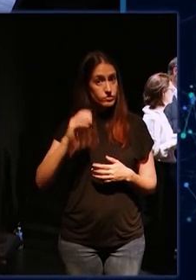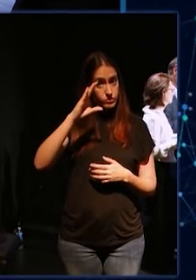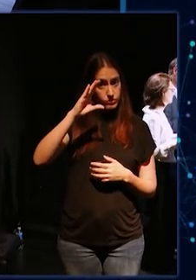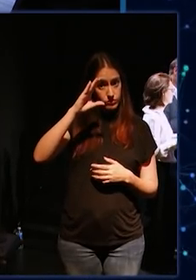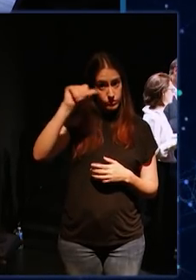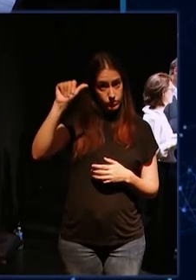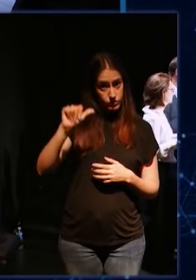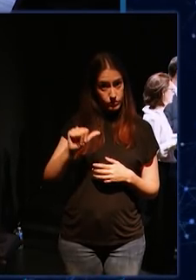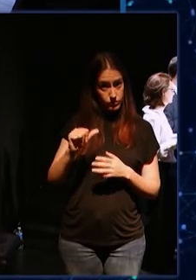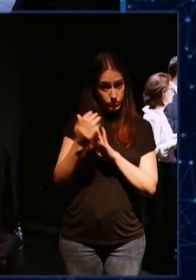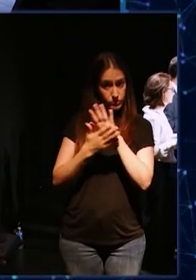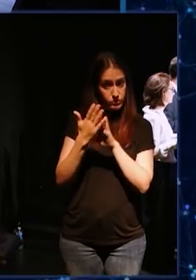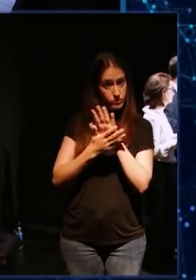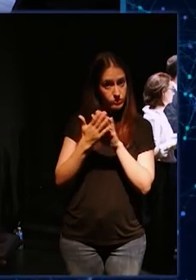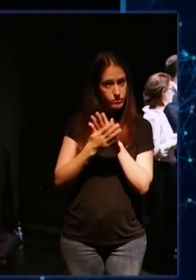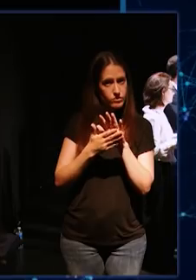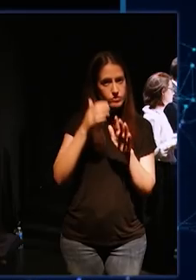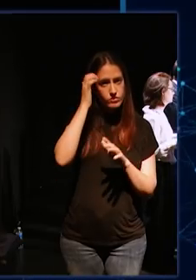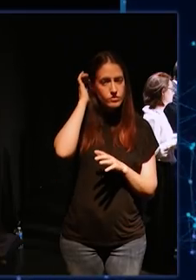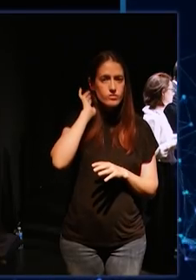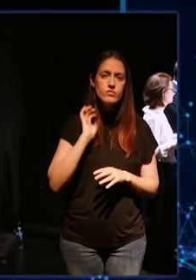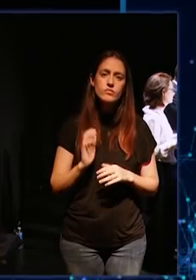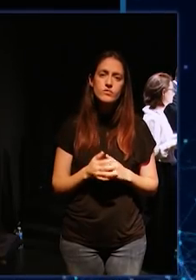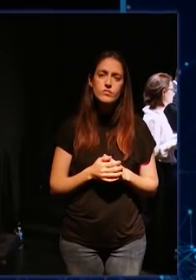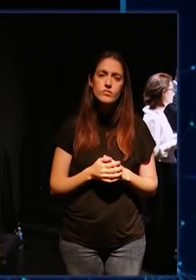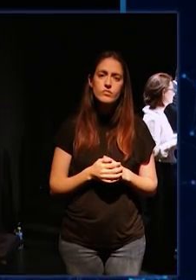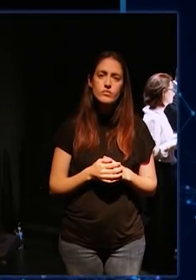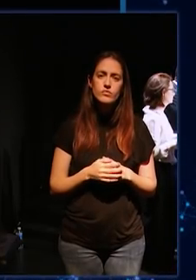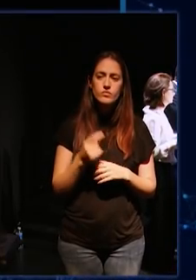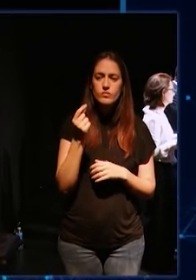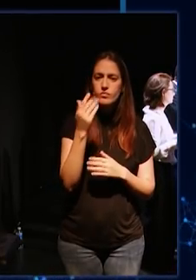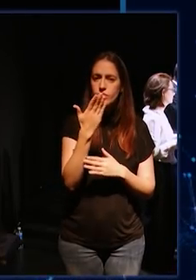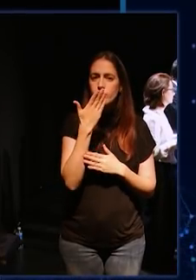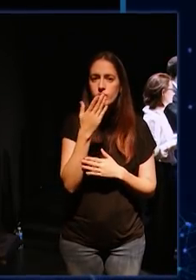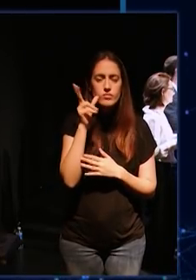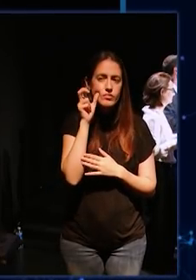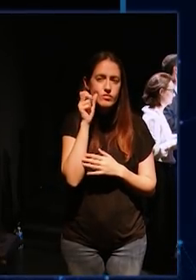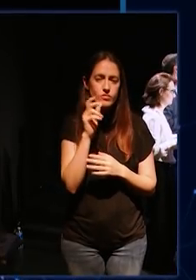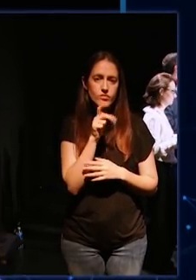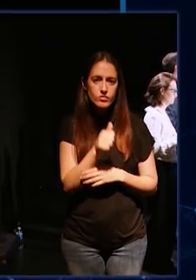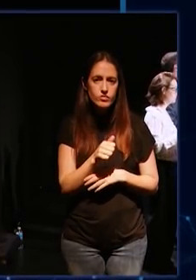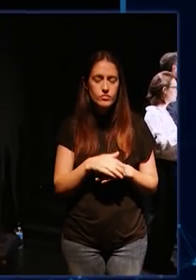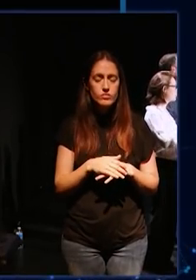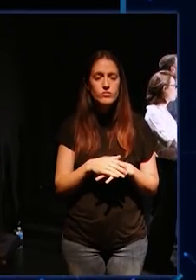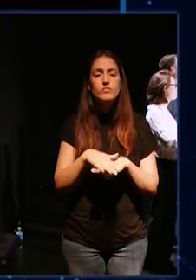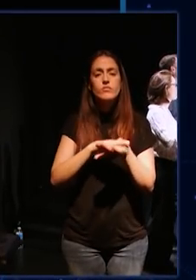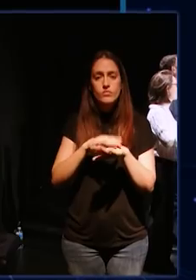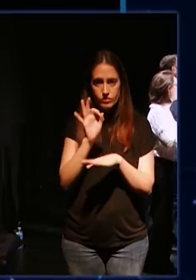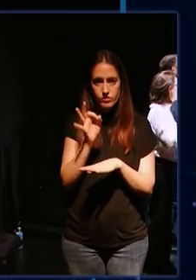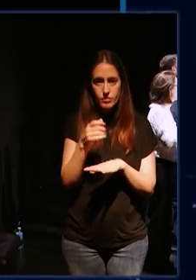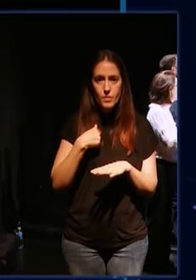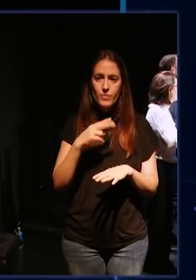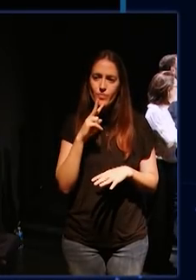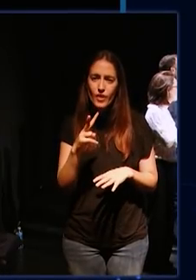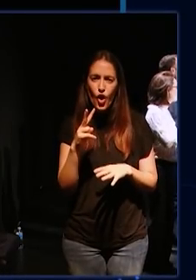referencia que usted ha hecho, señor Nadal, Señor Jimeno, acostéis una miqueta al micrófono. Enrique. Sí, no, digo que me ha parecido muy forzada